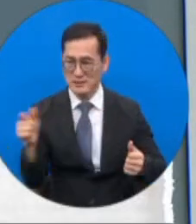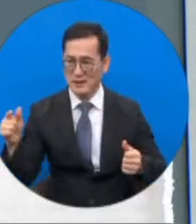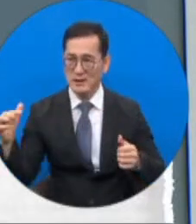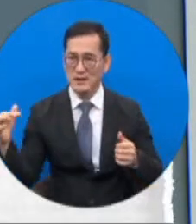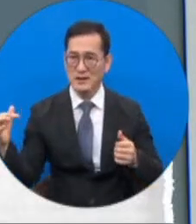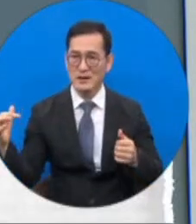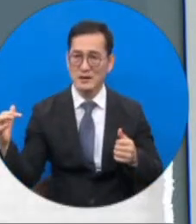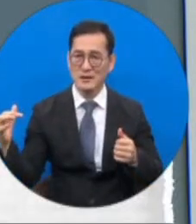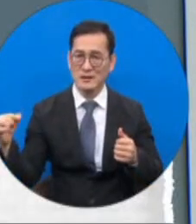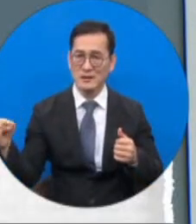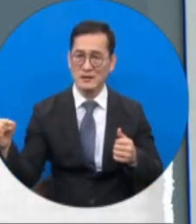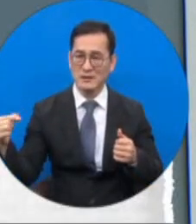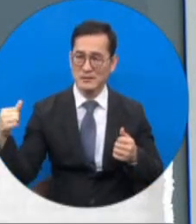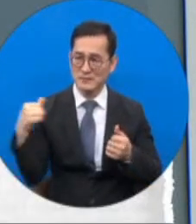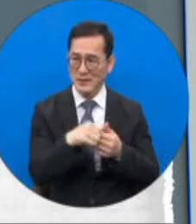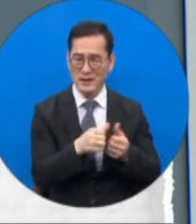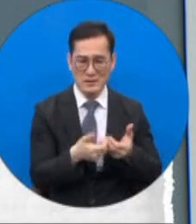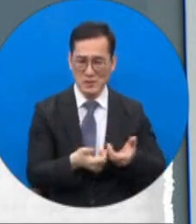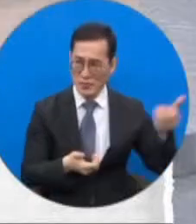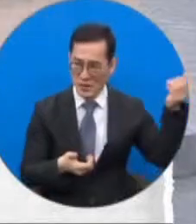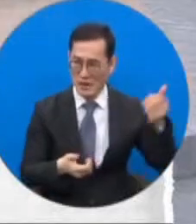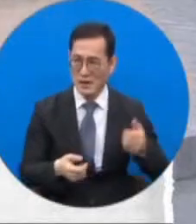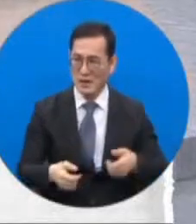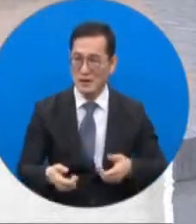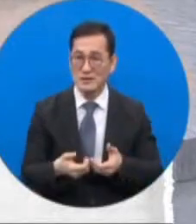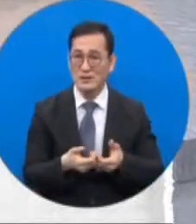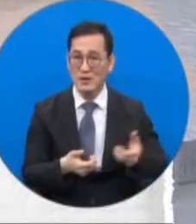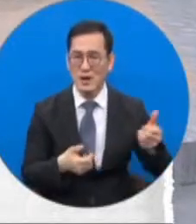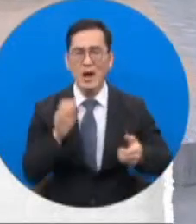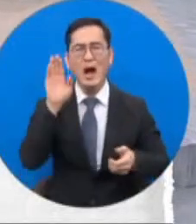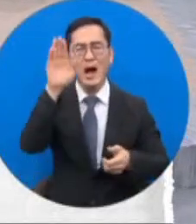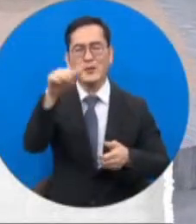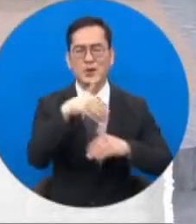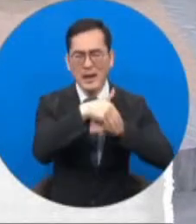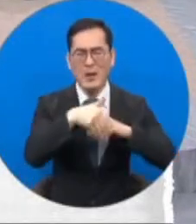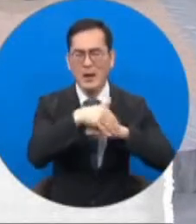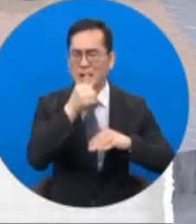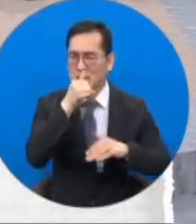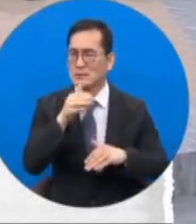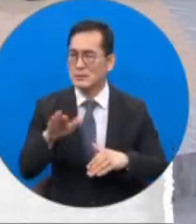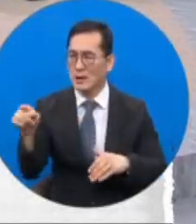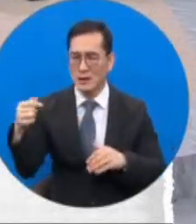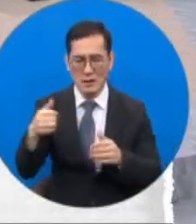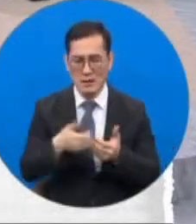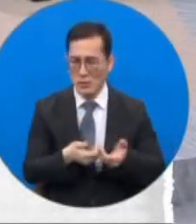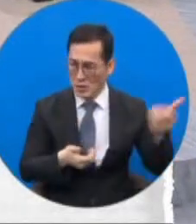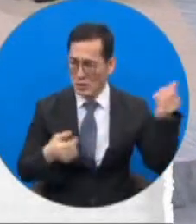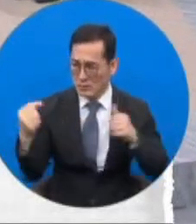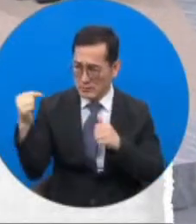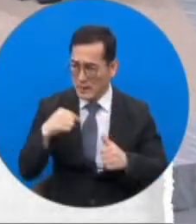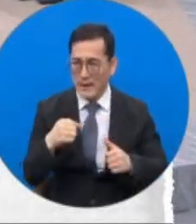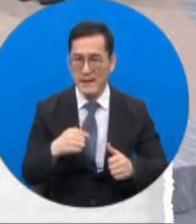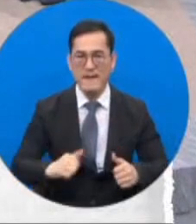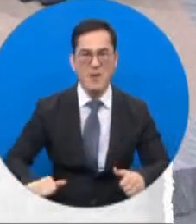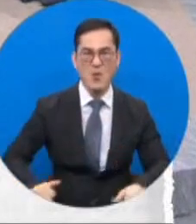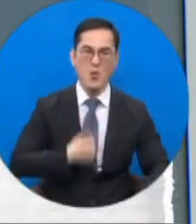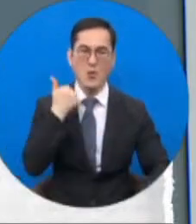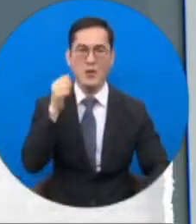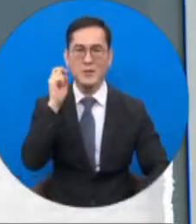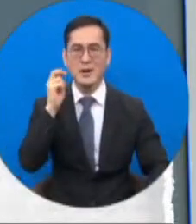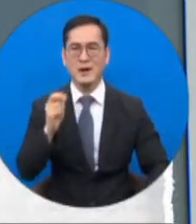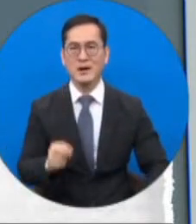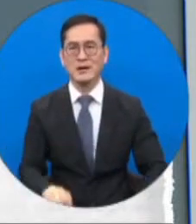나의 있어서. 정치 미래를 당신이 건드려? 예, 그렇죠. 그렇지 않다면 저는 단순히 뭐